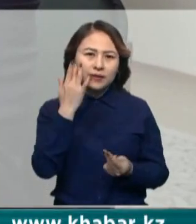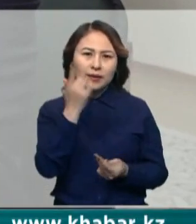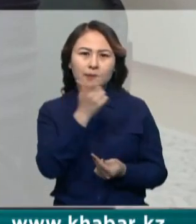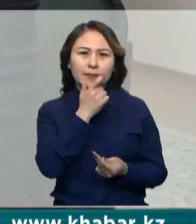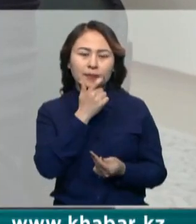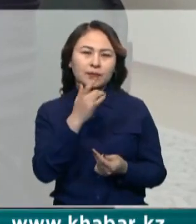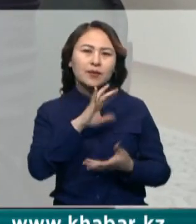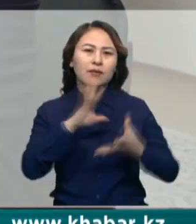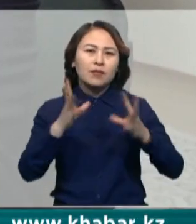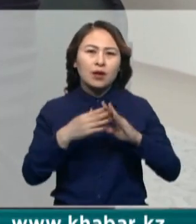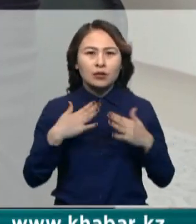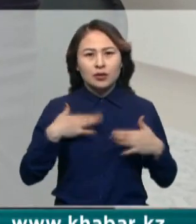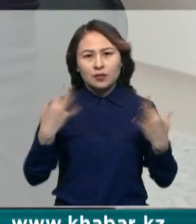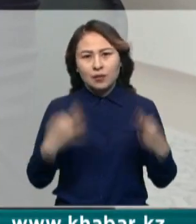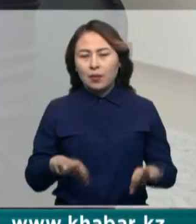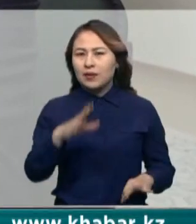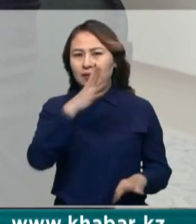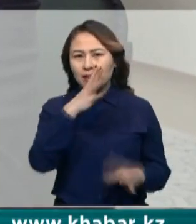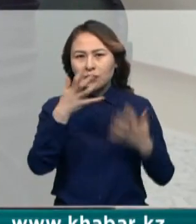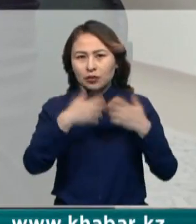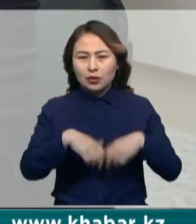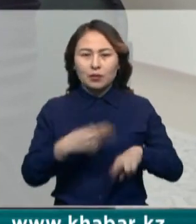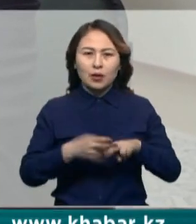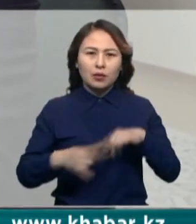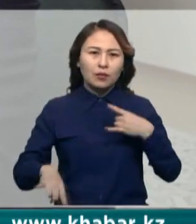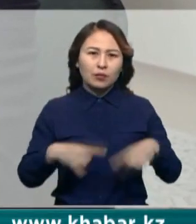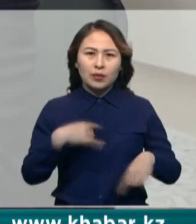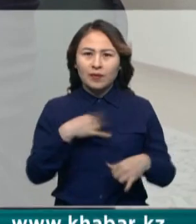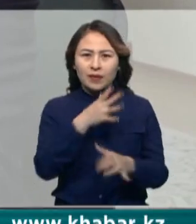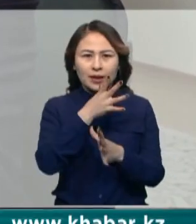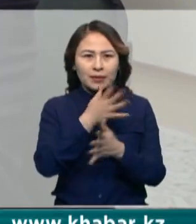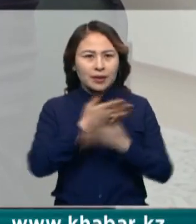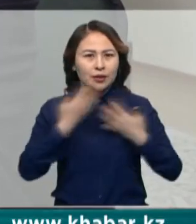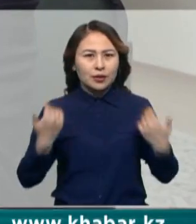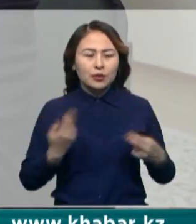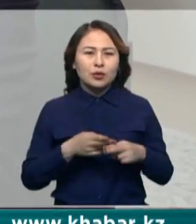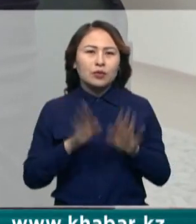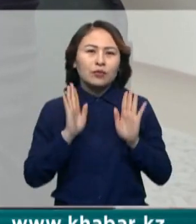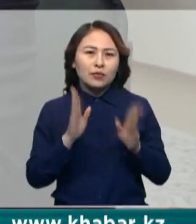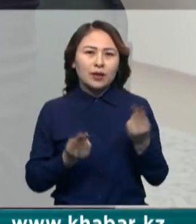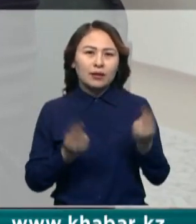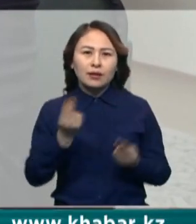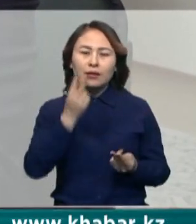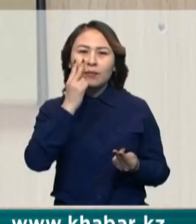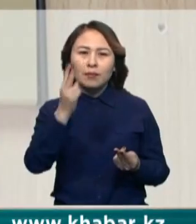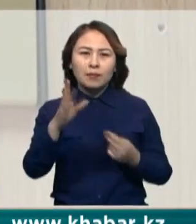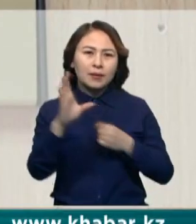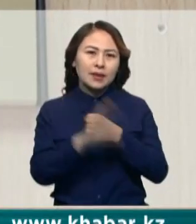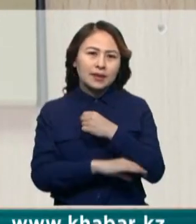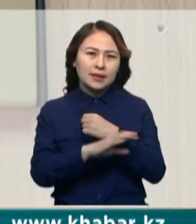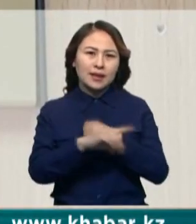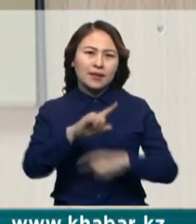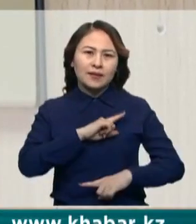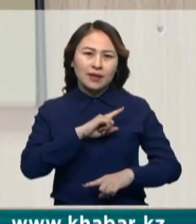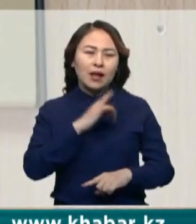жібермеуші едік. Қазір бос уақыттың өзі санаулы болғандықтан футбол тамашалауға жағдай жоқ. Тек ойынның нәтижелерін бақылап жүремін.